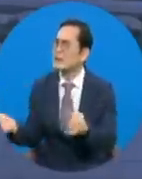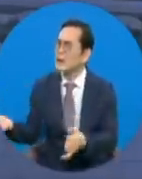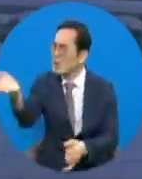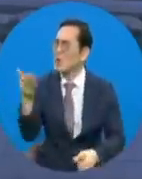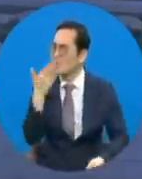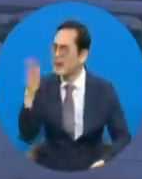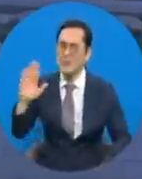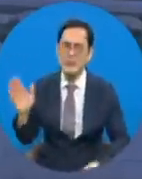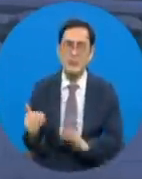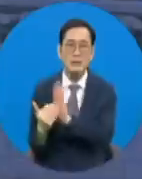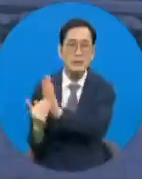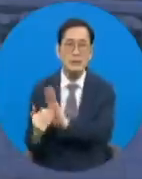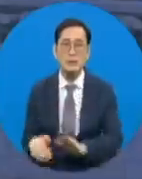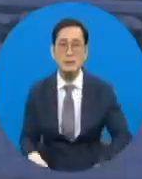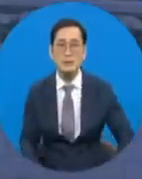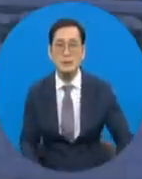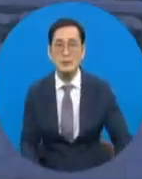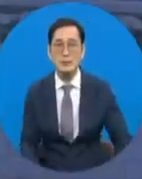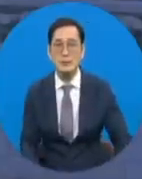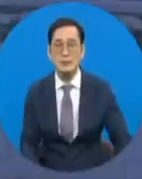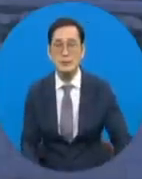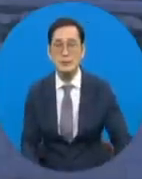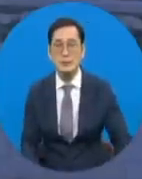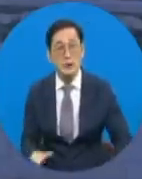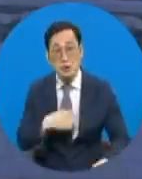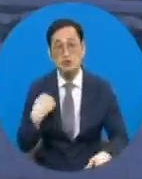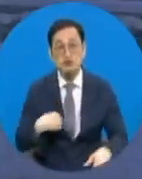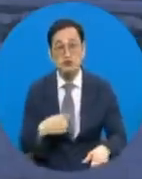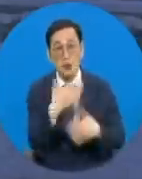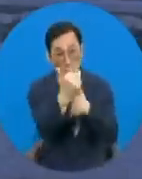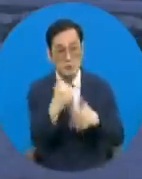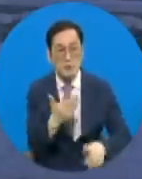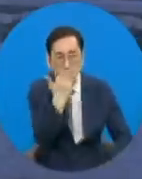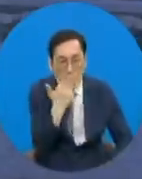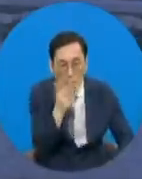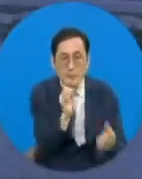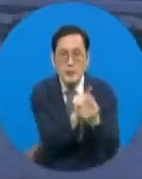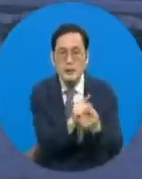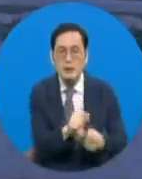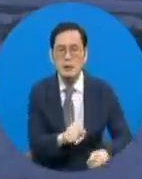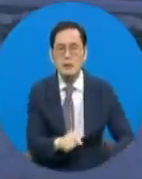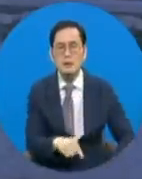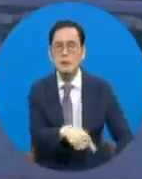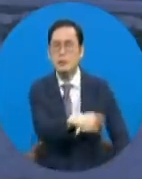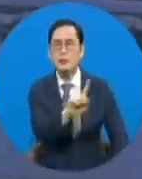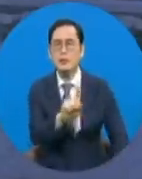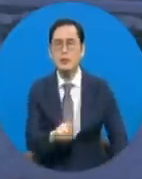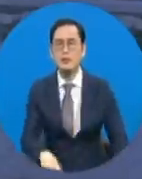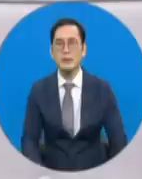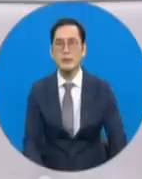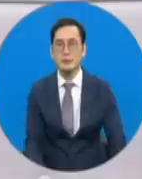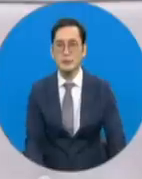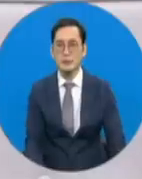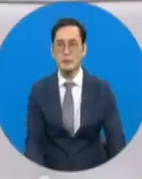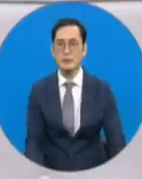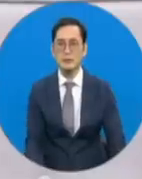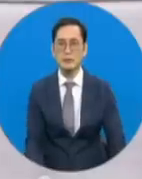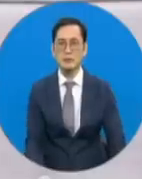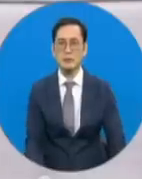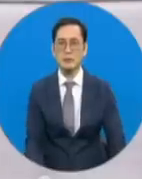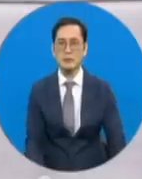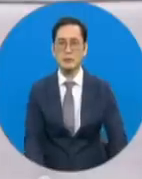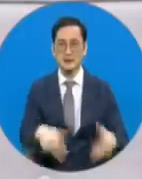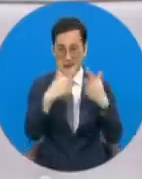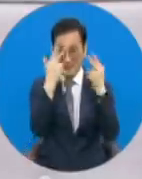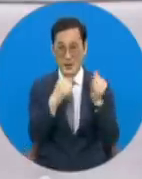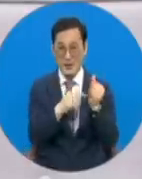말입니다. 근데 이런 게 좀 겹쳐져요. 뭡니까? 이거 어떻게 봐야 되는 겁니까? 저 어떻게 해석을 해야 될까요? 이재명 대표는 김기현